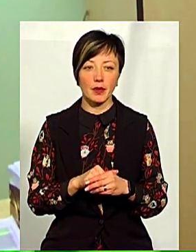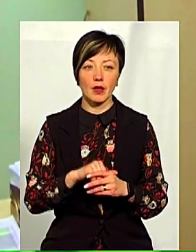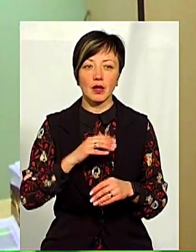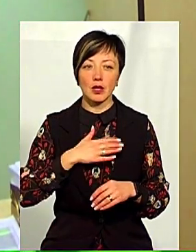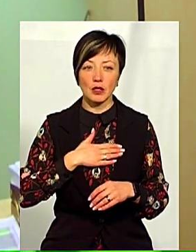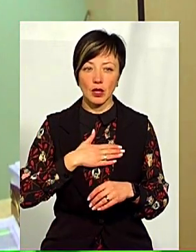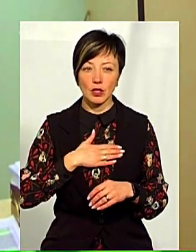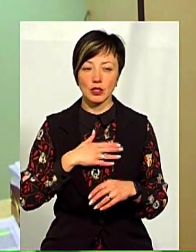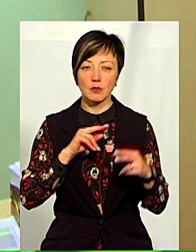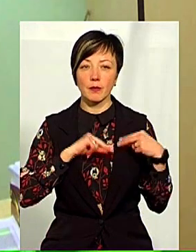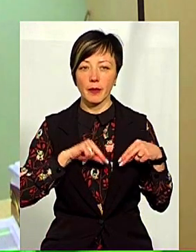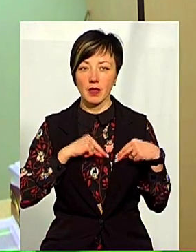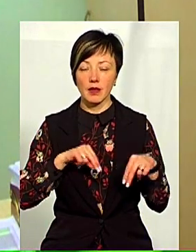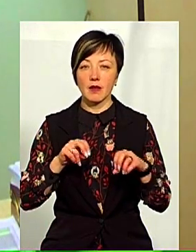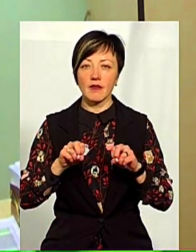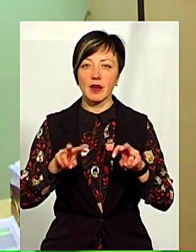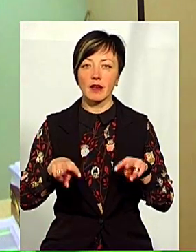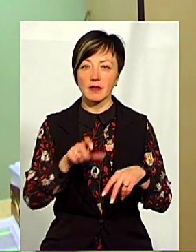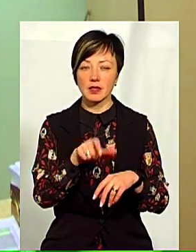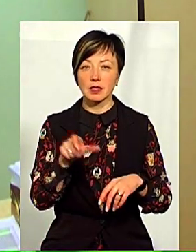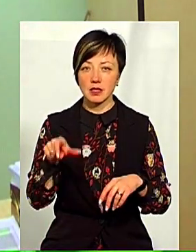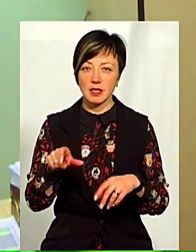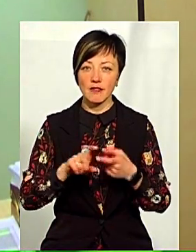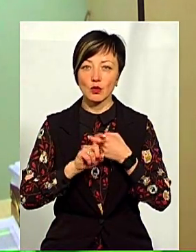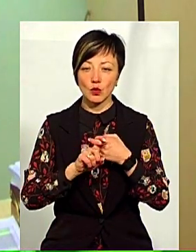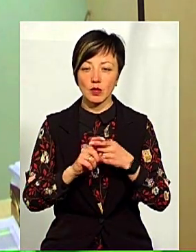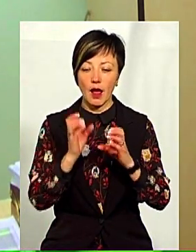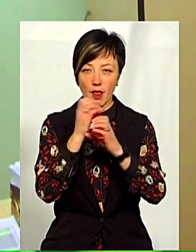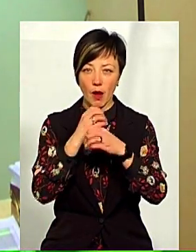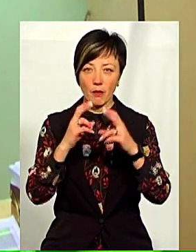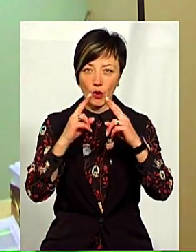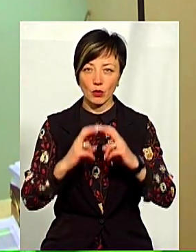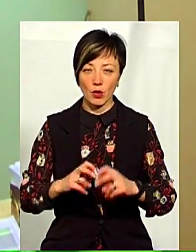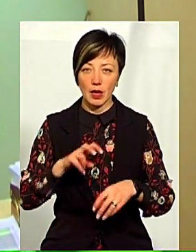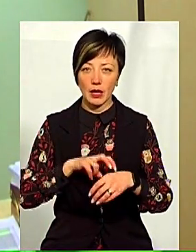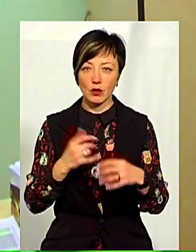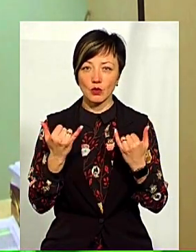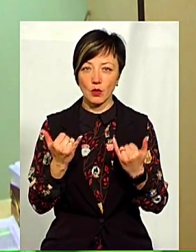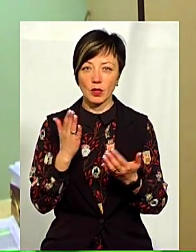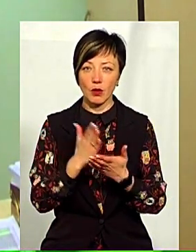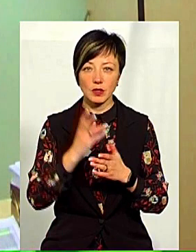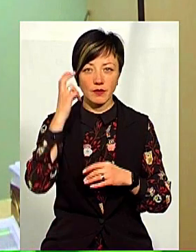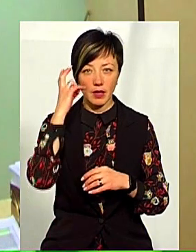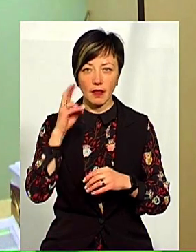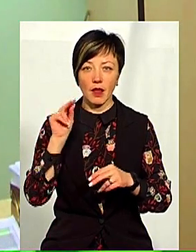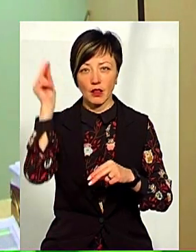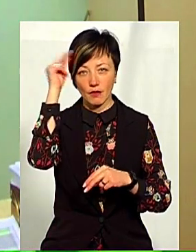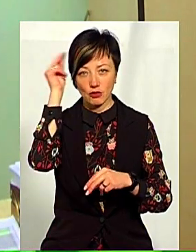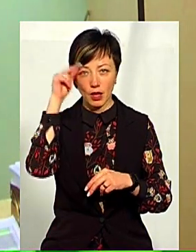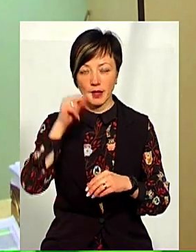Наші співробітники, фахівці вірусологічної лабораторії, лікар-епідеміолог сьогодні знаходиться в Києві на